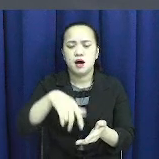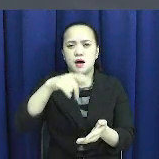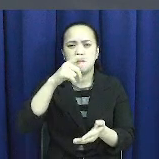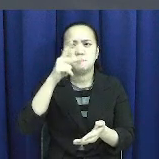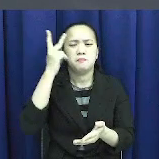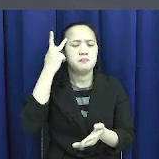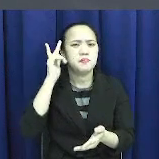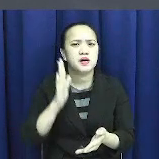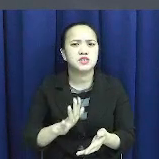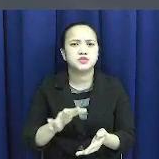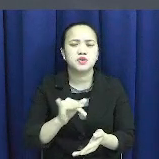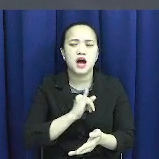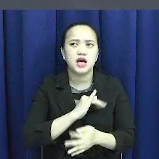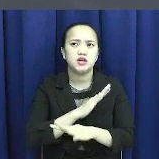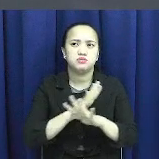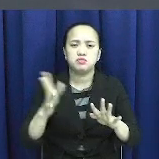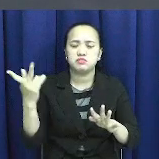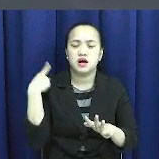akong skills.